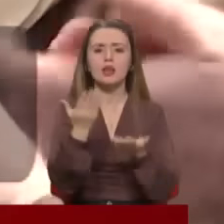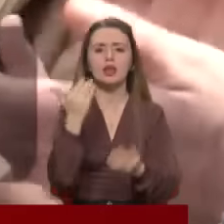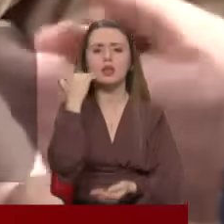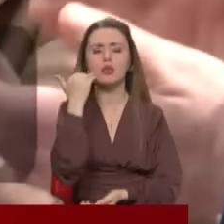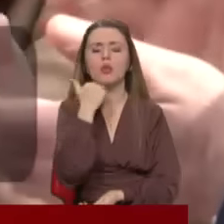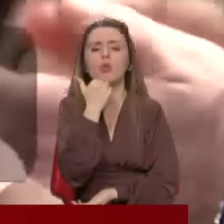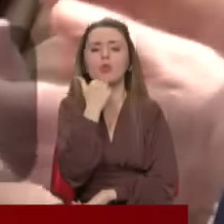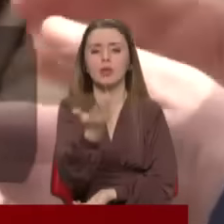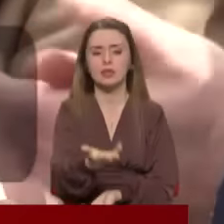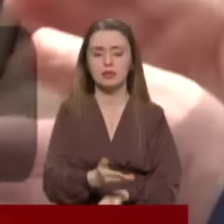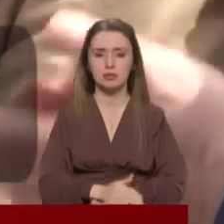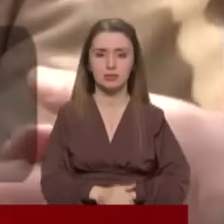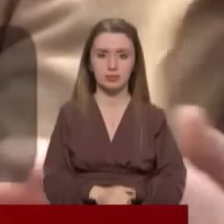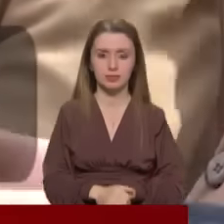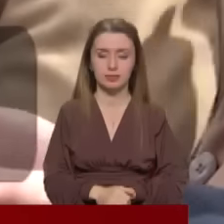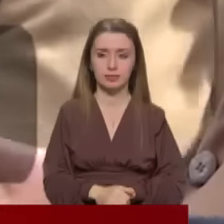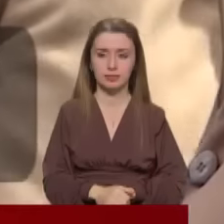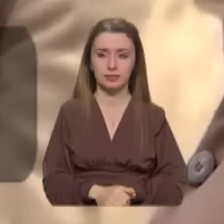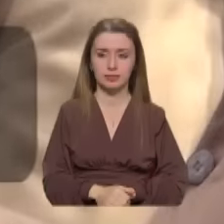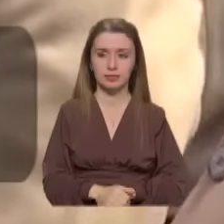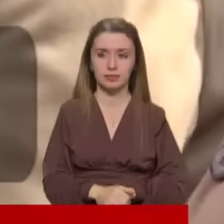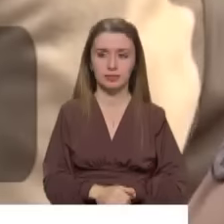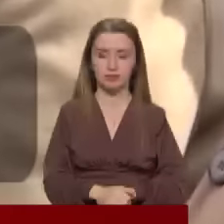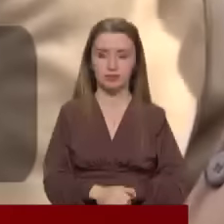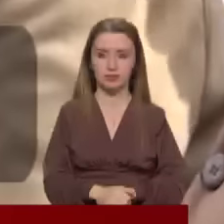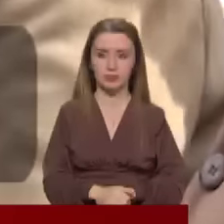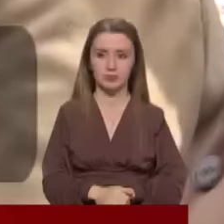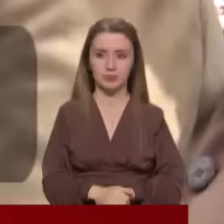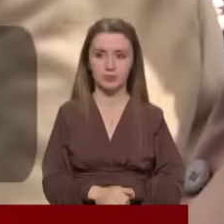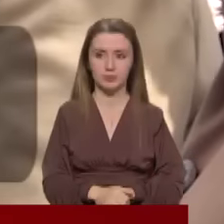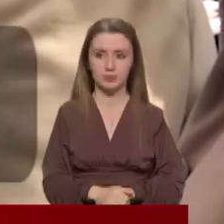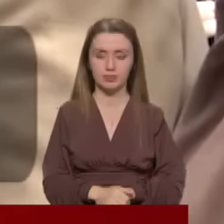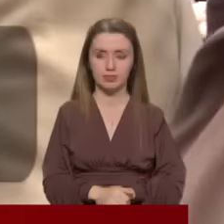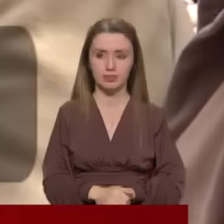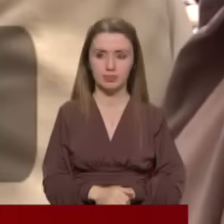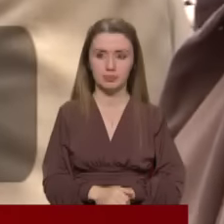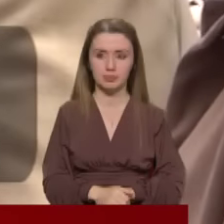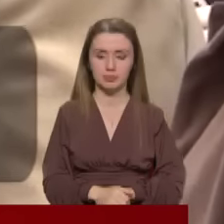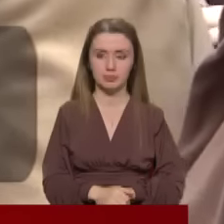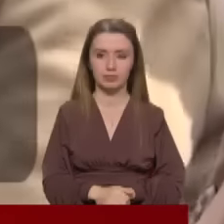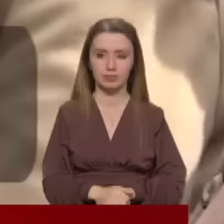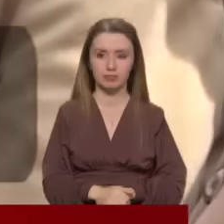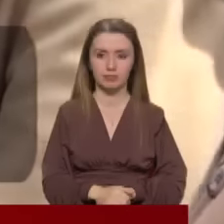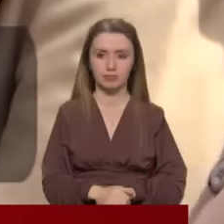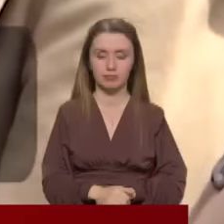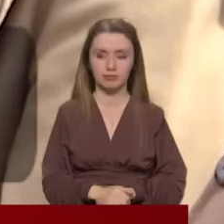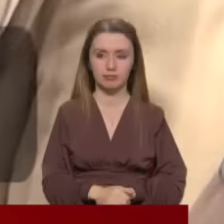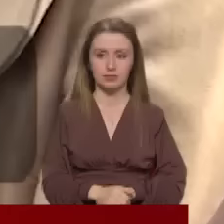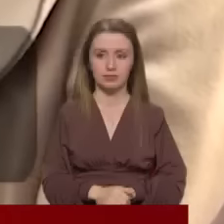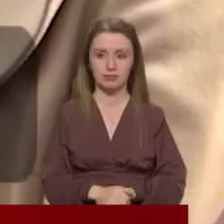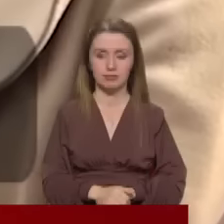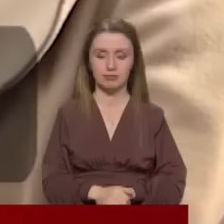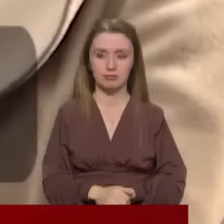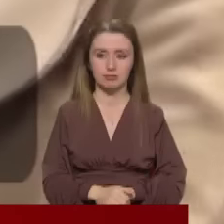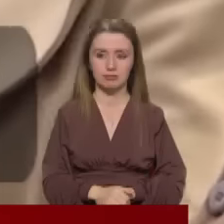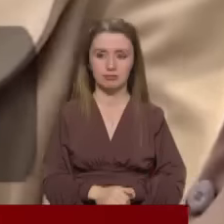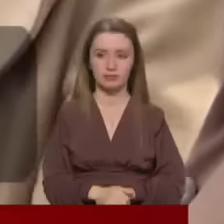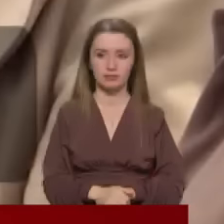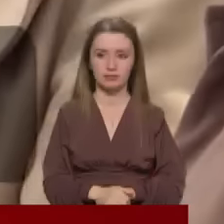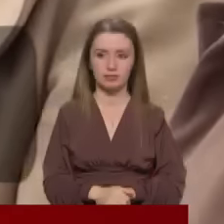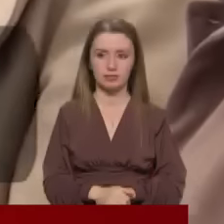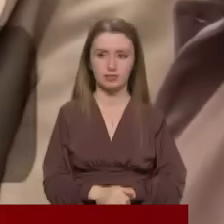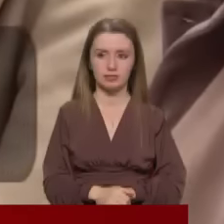Sayın Cumhurbaşkanımız konuştuk inşallah. Ulaştırma Bakanımız, Çevre Şehircilik İklim Bakanımız, diğer bakanlarımız aradılar bizi.